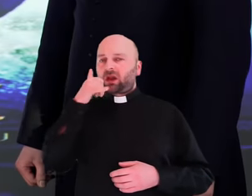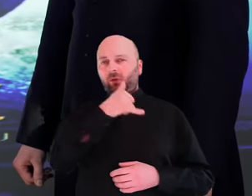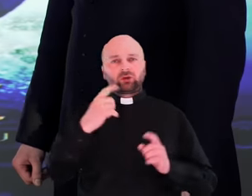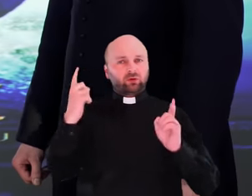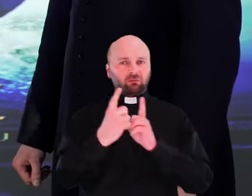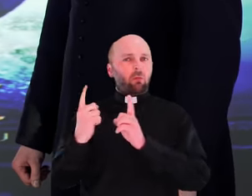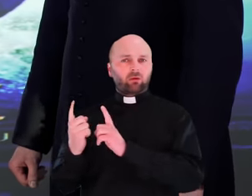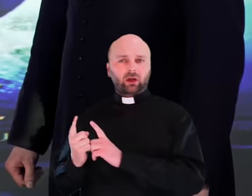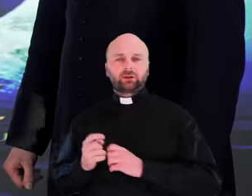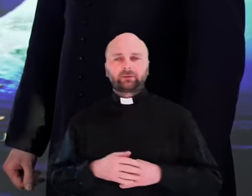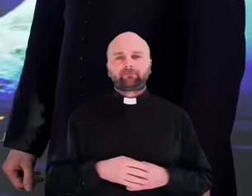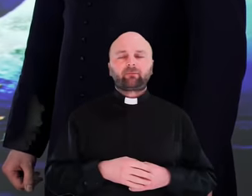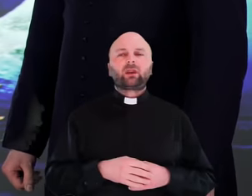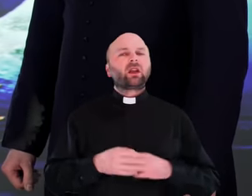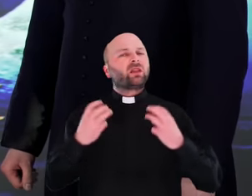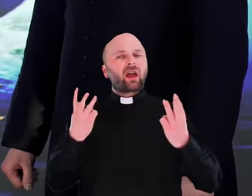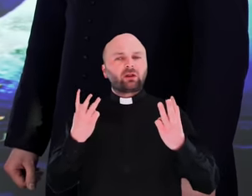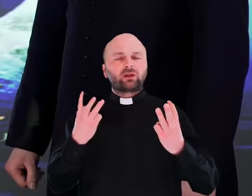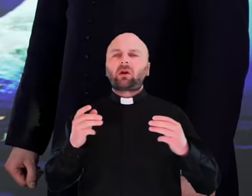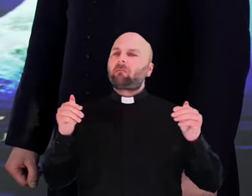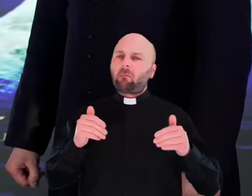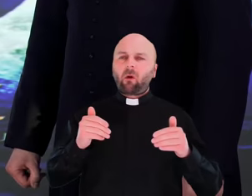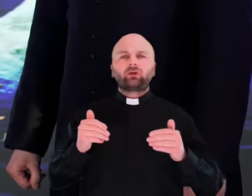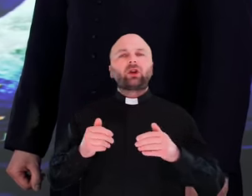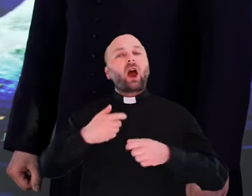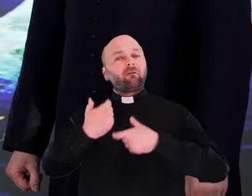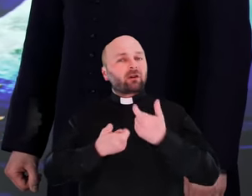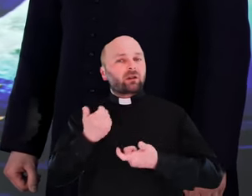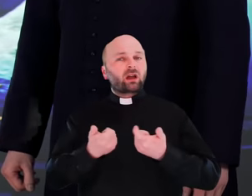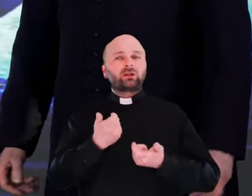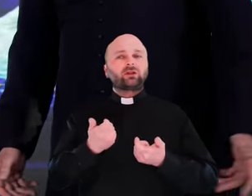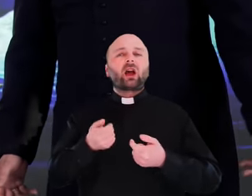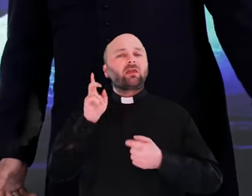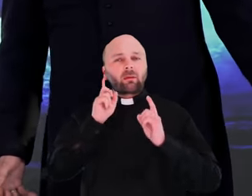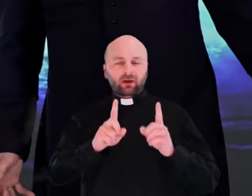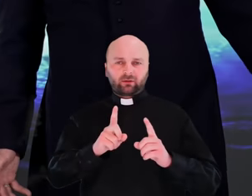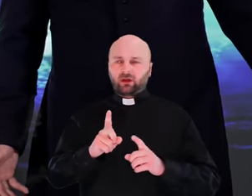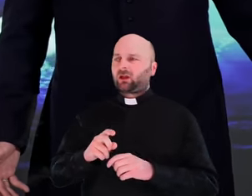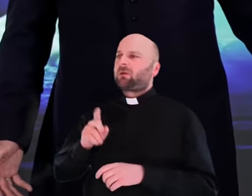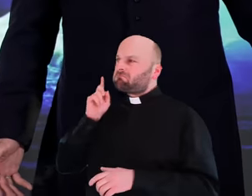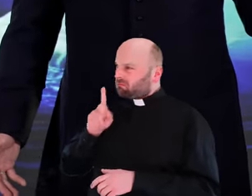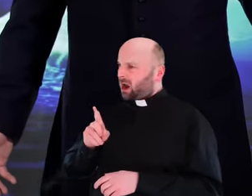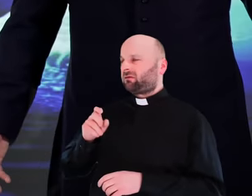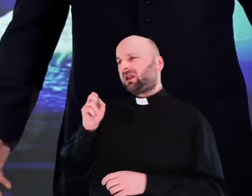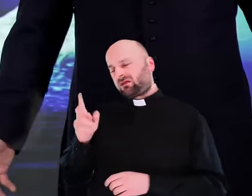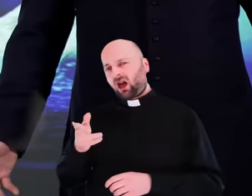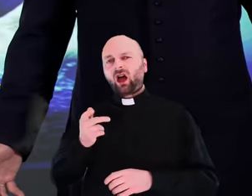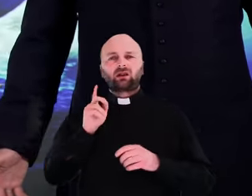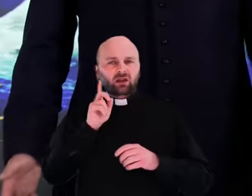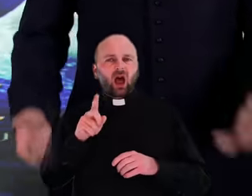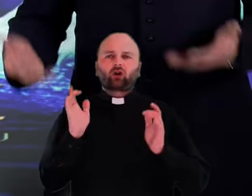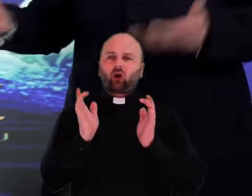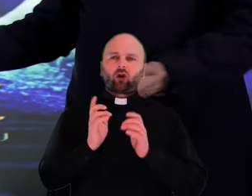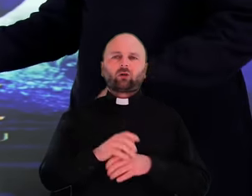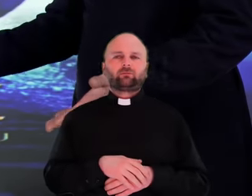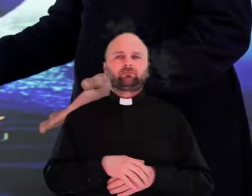to co najważniejsze, i tak może się wydarzyć naprawdę. Prawda, ksiądz Sylwester? No oczywiście, że prawda. No oczywiście, że tak.